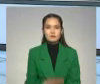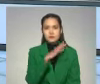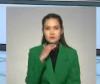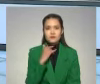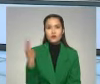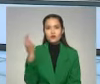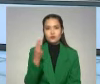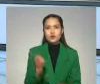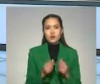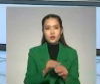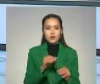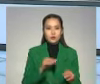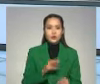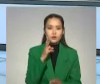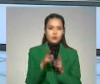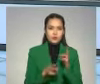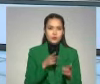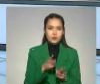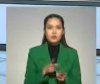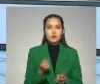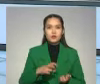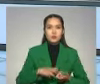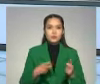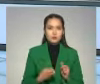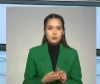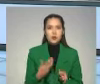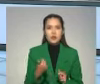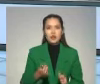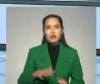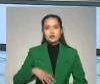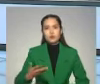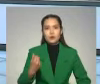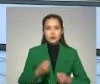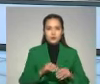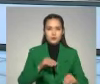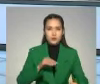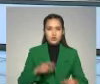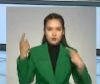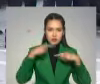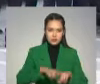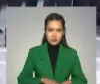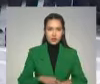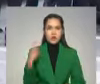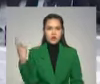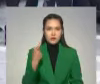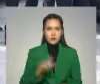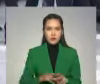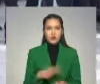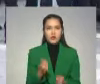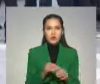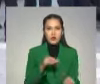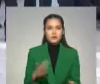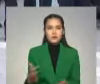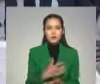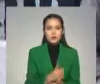Сотни столичных автовладельцев пожаловались на проблемы с легализацией праворульных машин и машин-конструкторов. Владельцы этих авто собрались